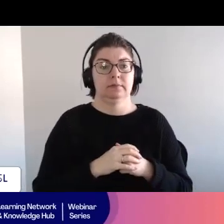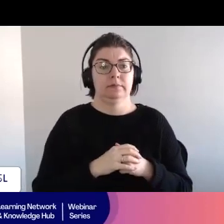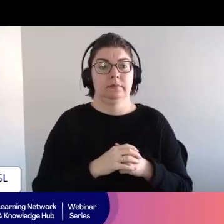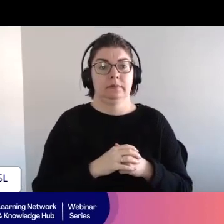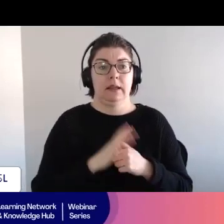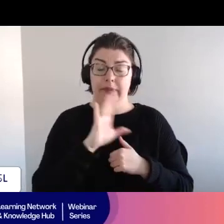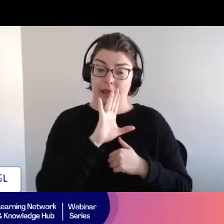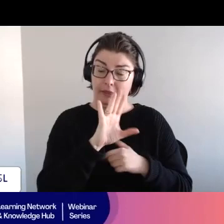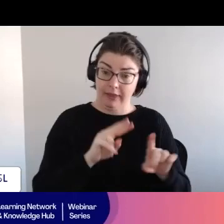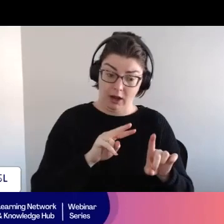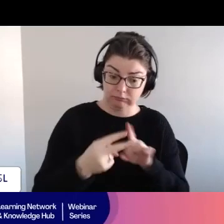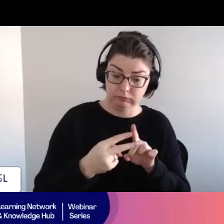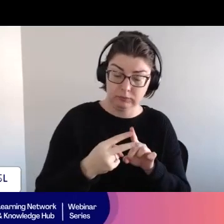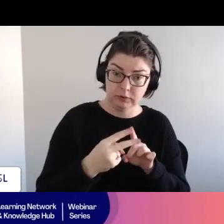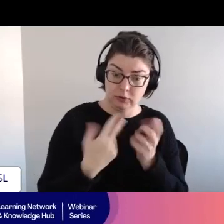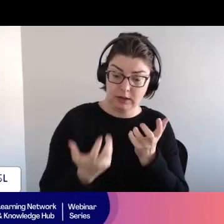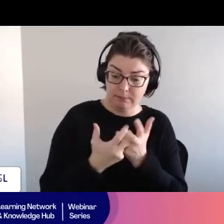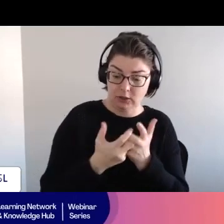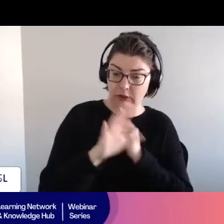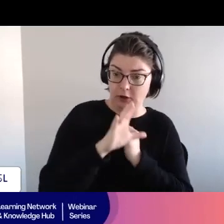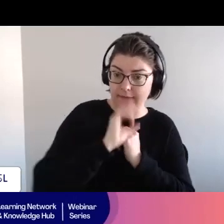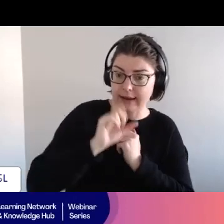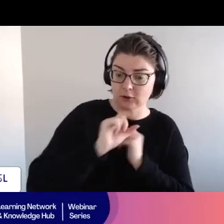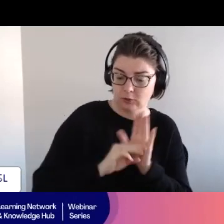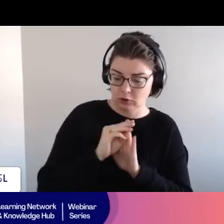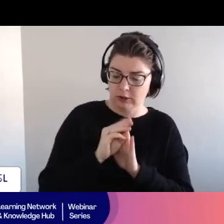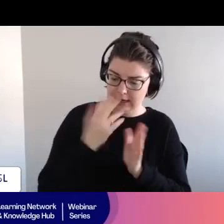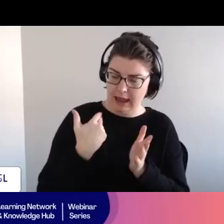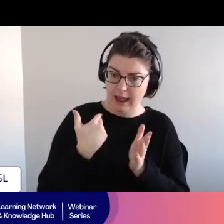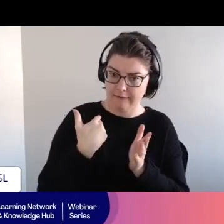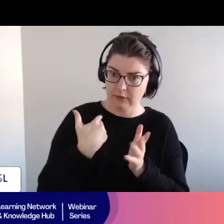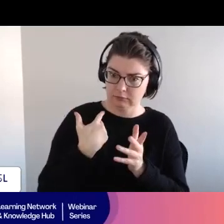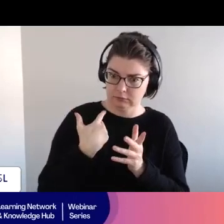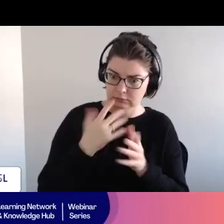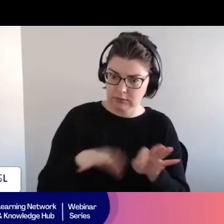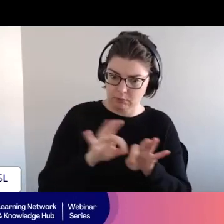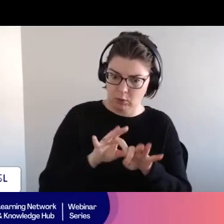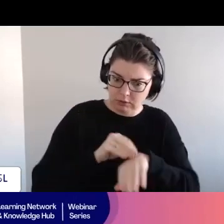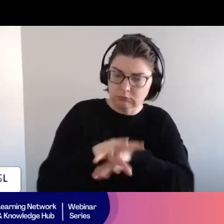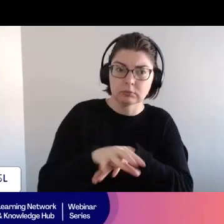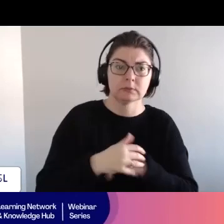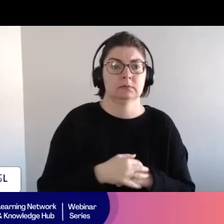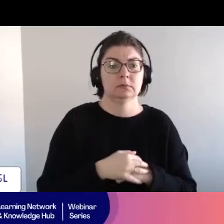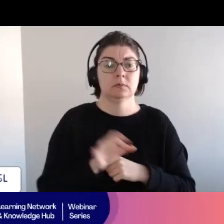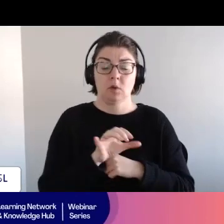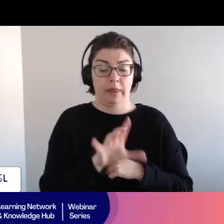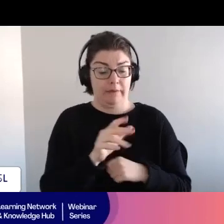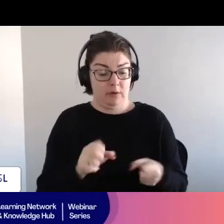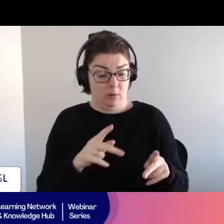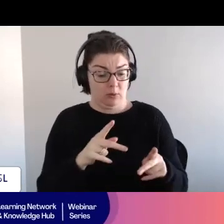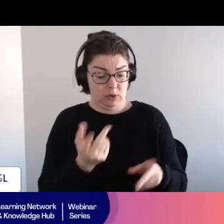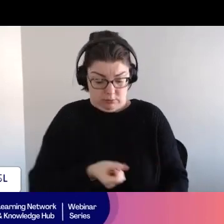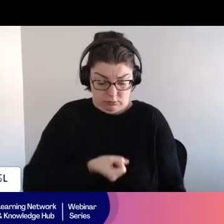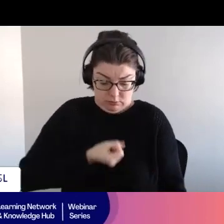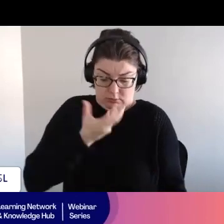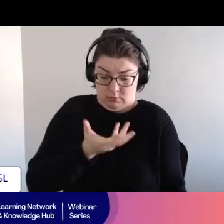ces opinions étendues en prise en considération et égaré son âge à son degré maturité et l'importance d'offrir aux enfants